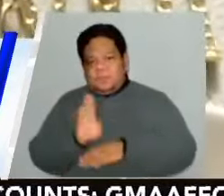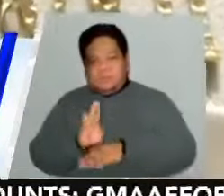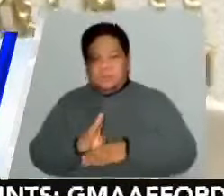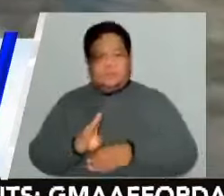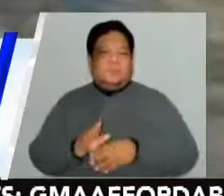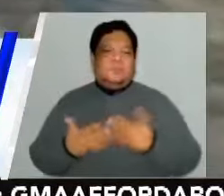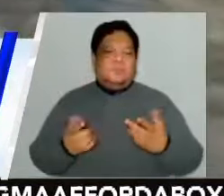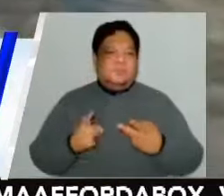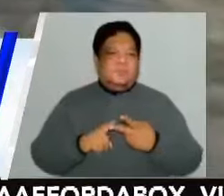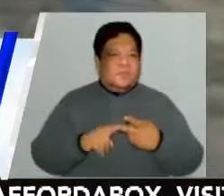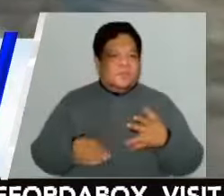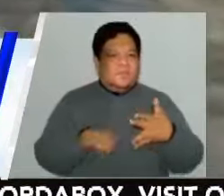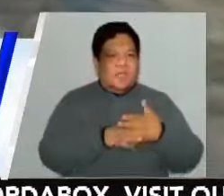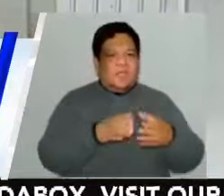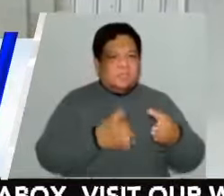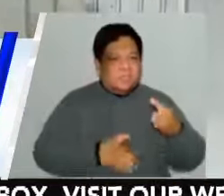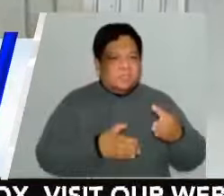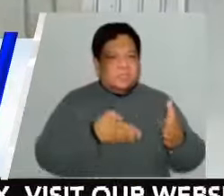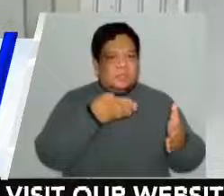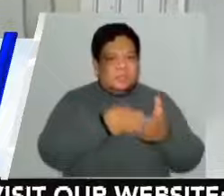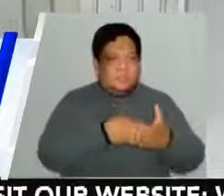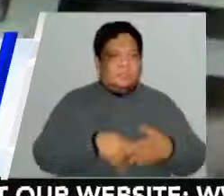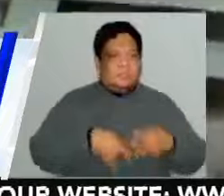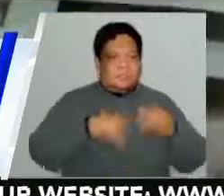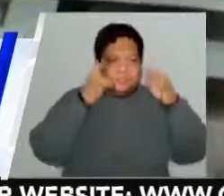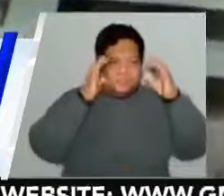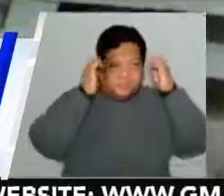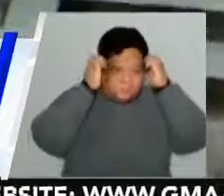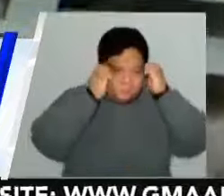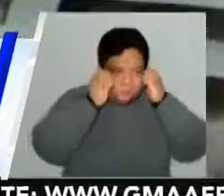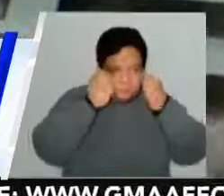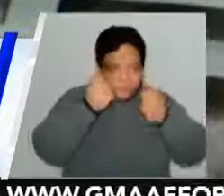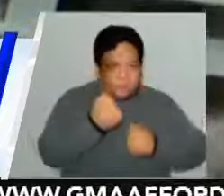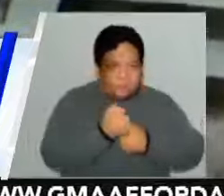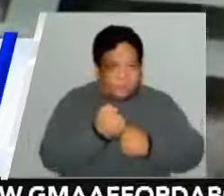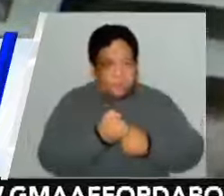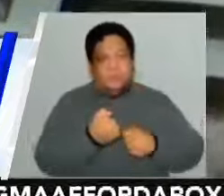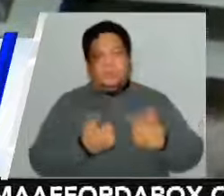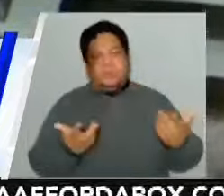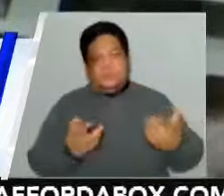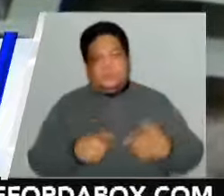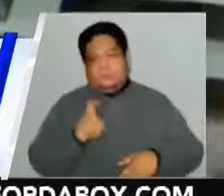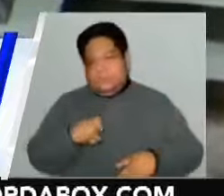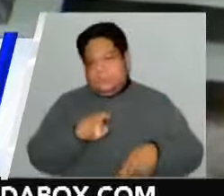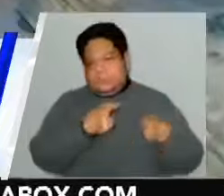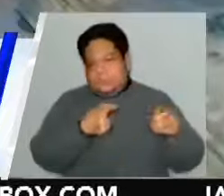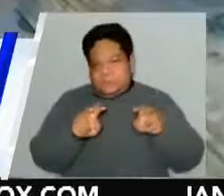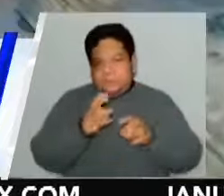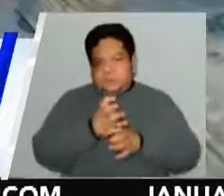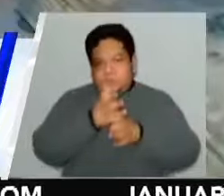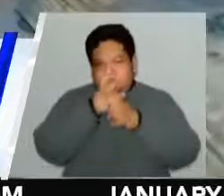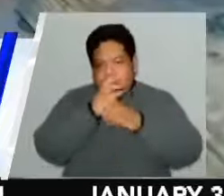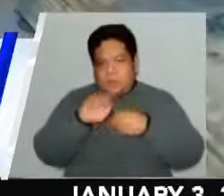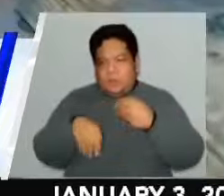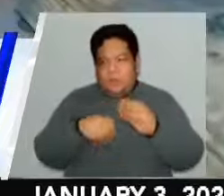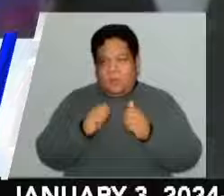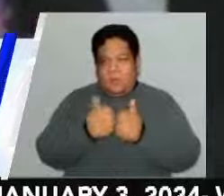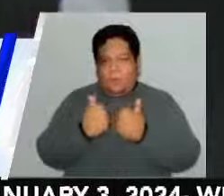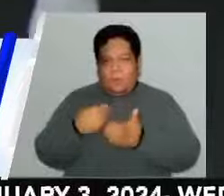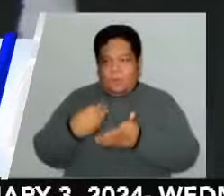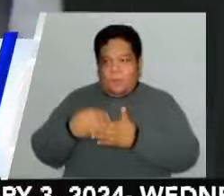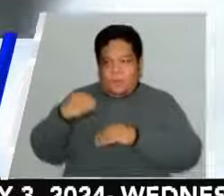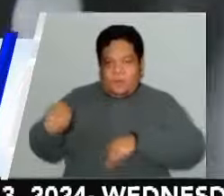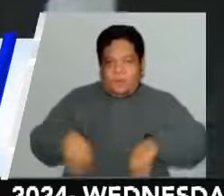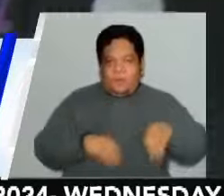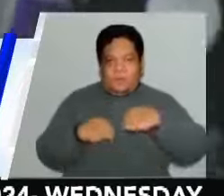money laundering at terrorist financing. Gayun din ang mahigpit na pagbabantay sa pagpasok ng pera sa mga paliparan at pantalan. Kung hindi